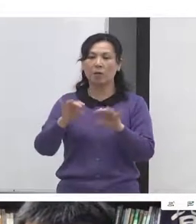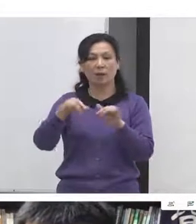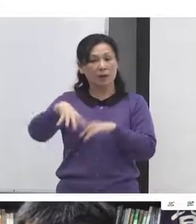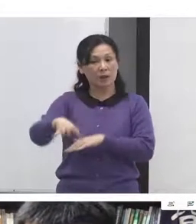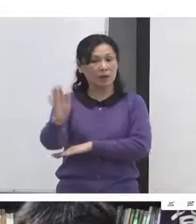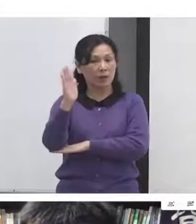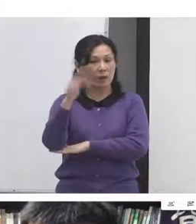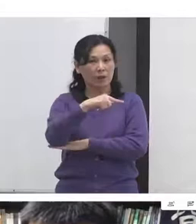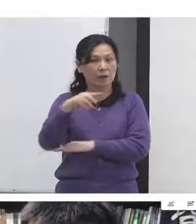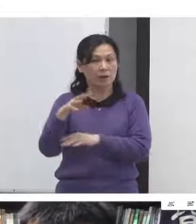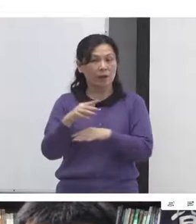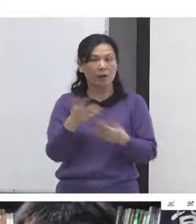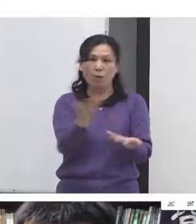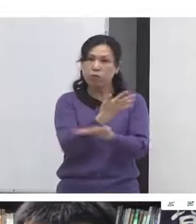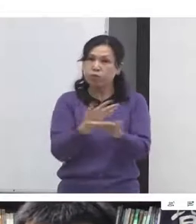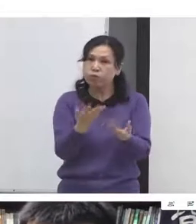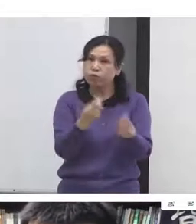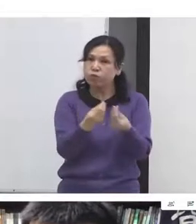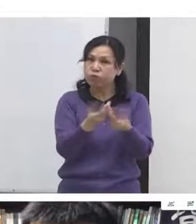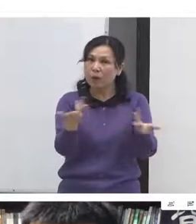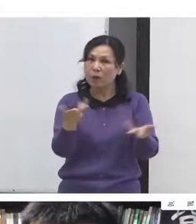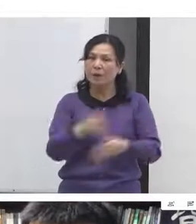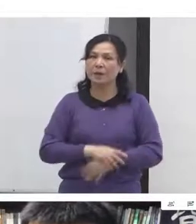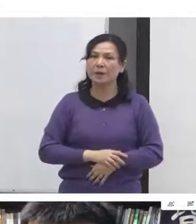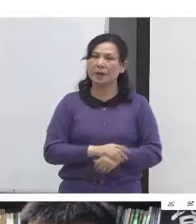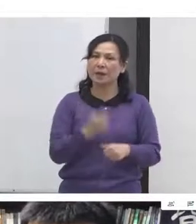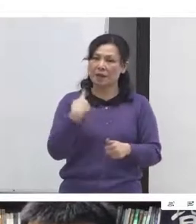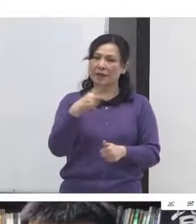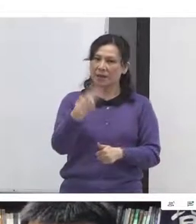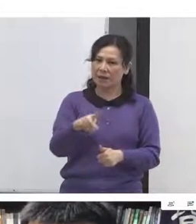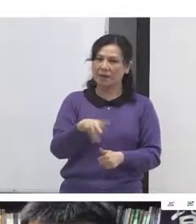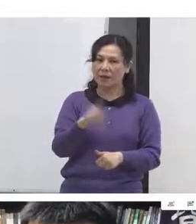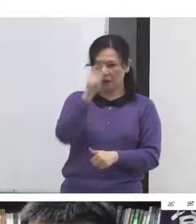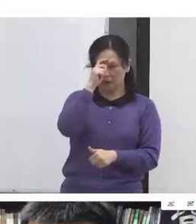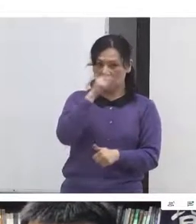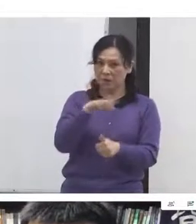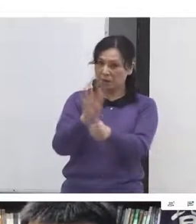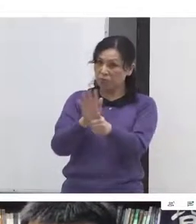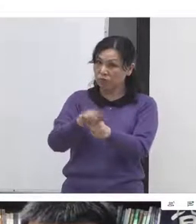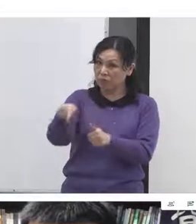真正去产生连接，甚至实际上去影响到政策的呢？